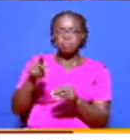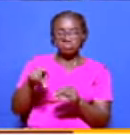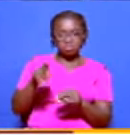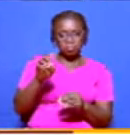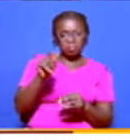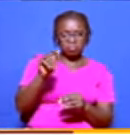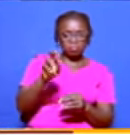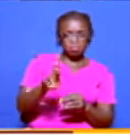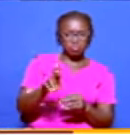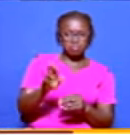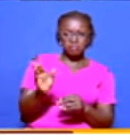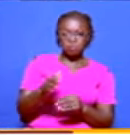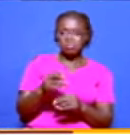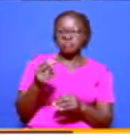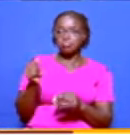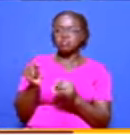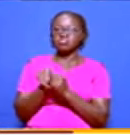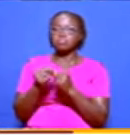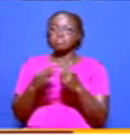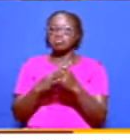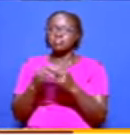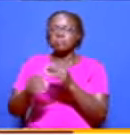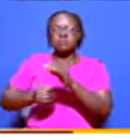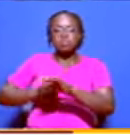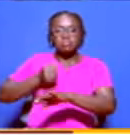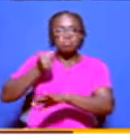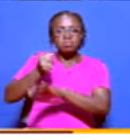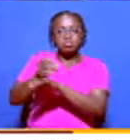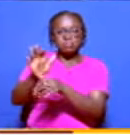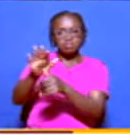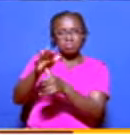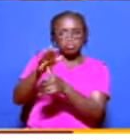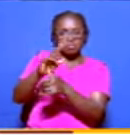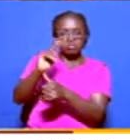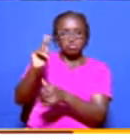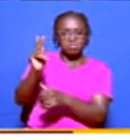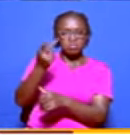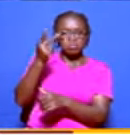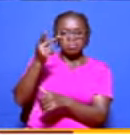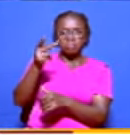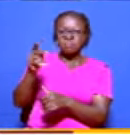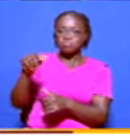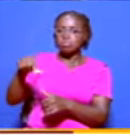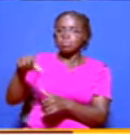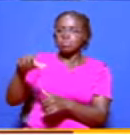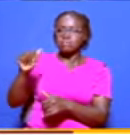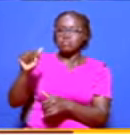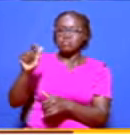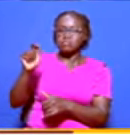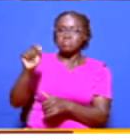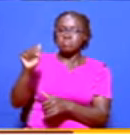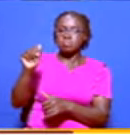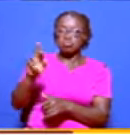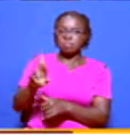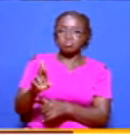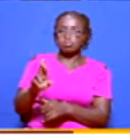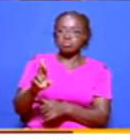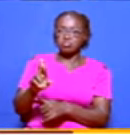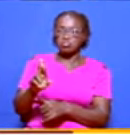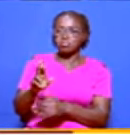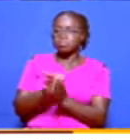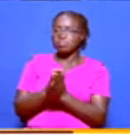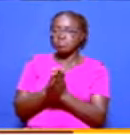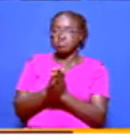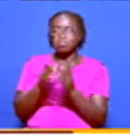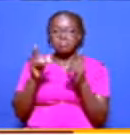Mwaka 2018 aliteuliwa kuwa balozi wa Kenya nchini Qatar na Rais Uhuru Kenyatta. Kwenye risala zake kwa familia,